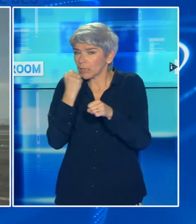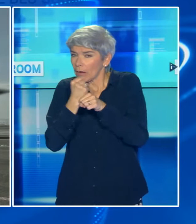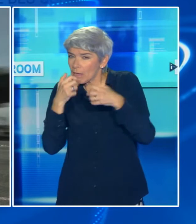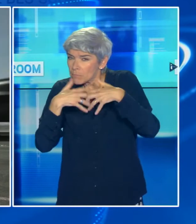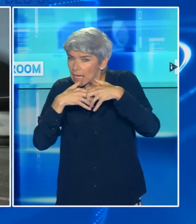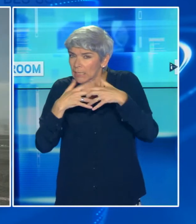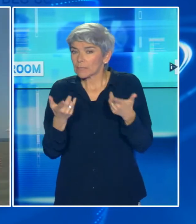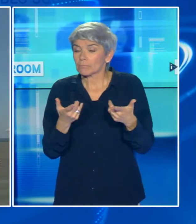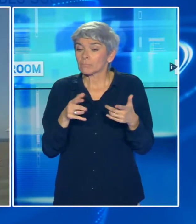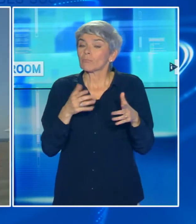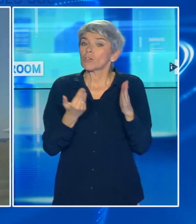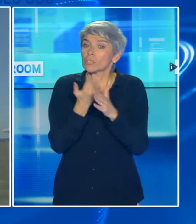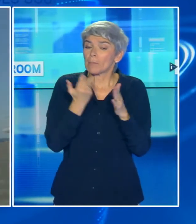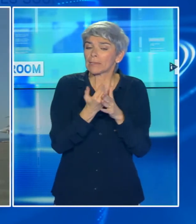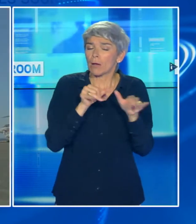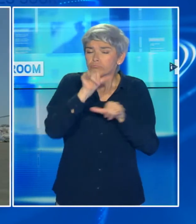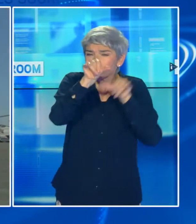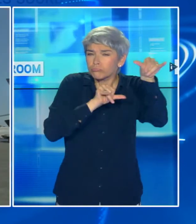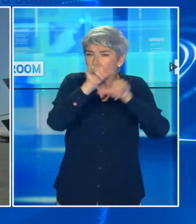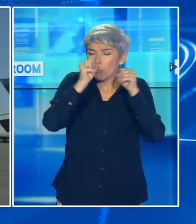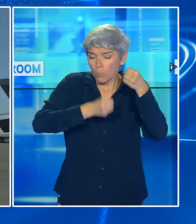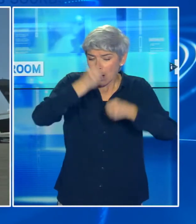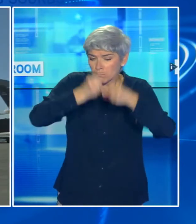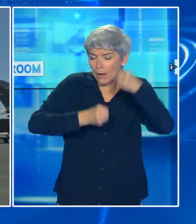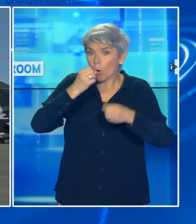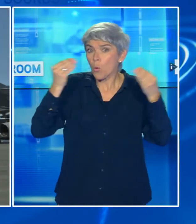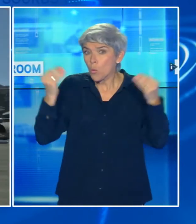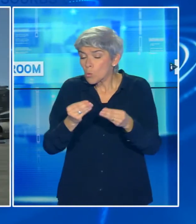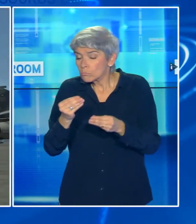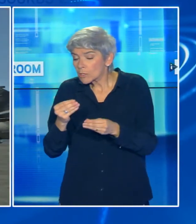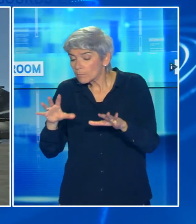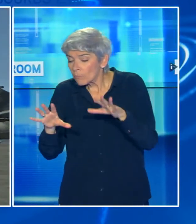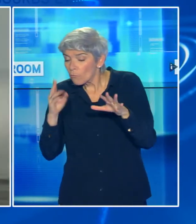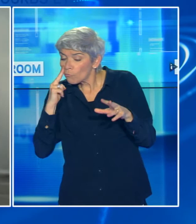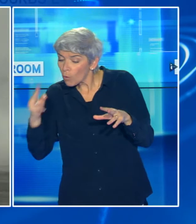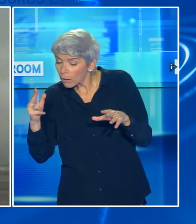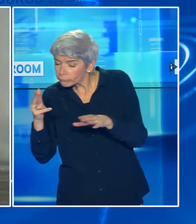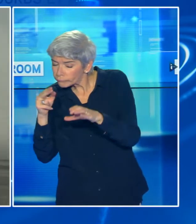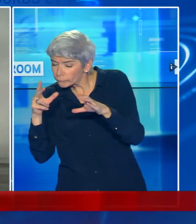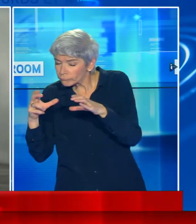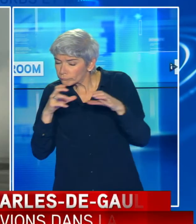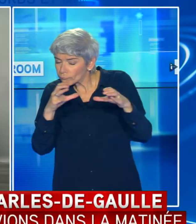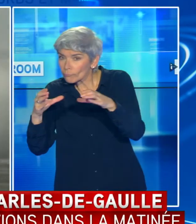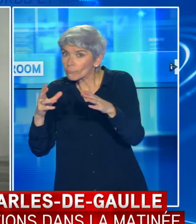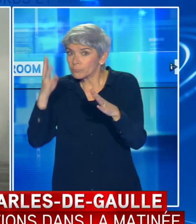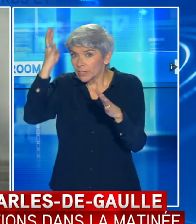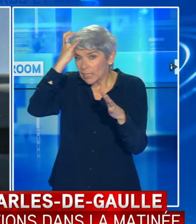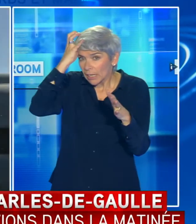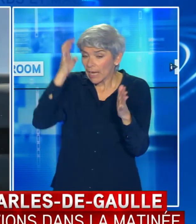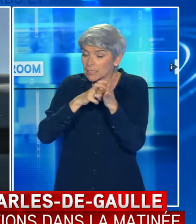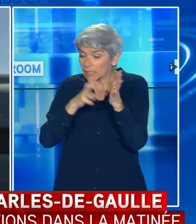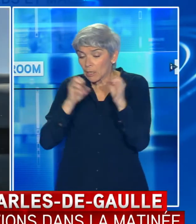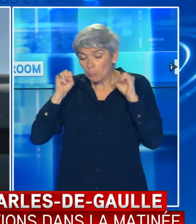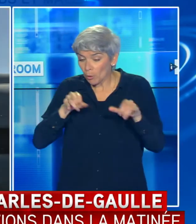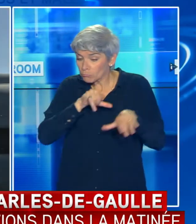Les Rafales qui ont décollé ce matin peuvent effectuer des frappes aériennes ou faire de la reconnaissance. Ils peuvent opérer en Irak comme en Syrie.